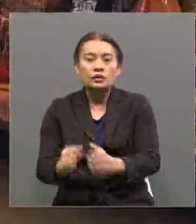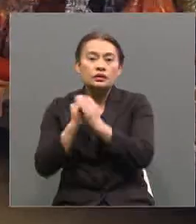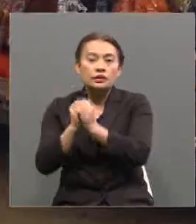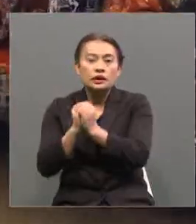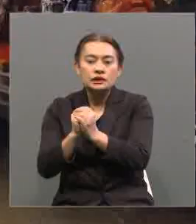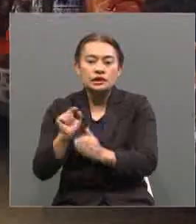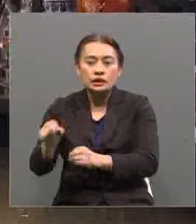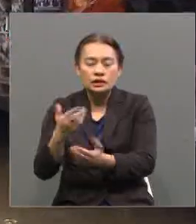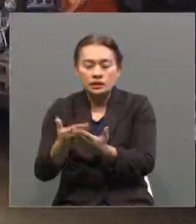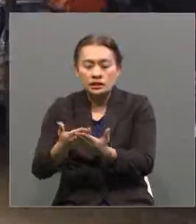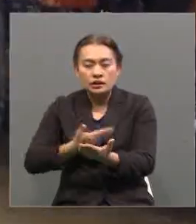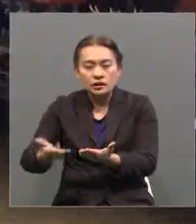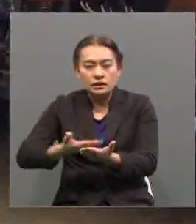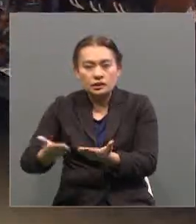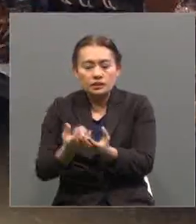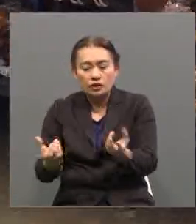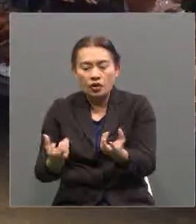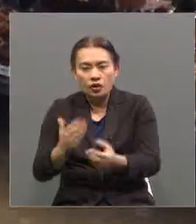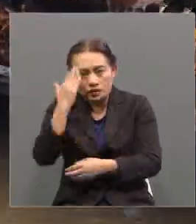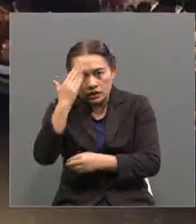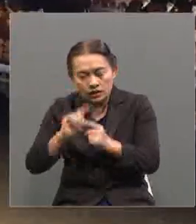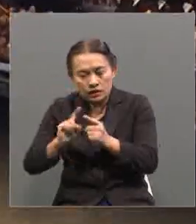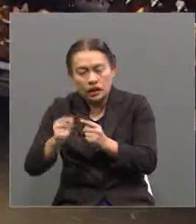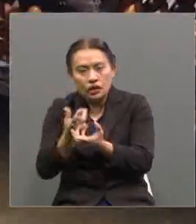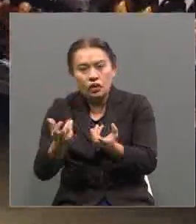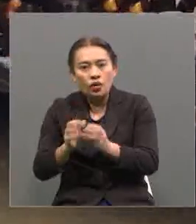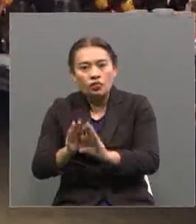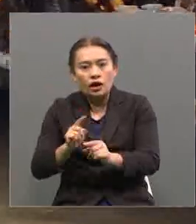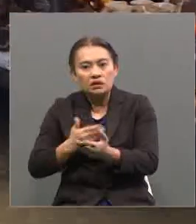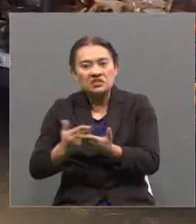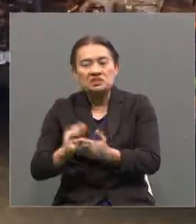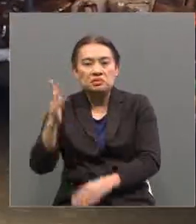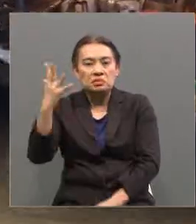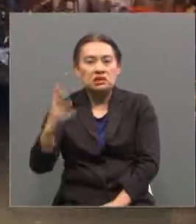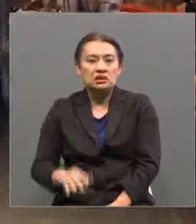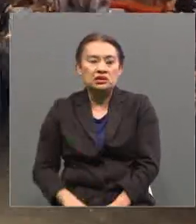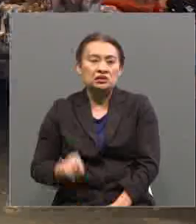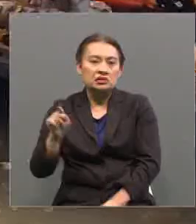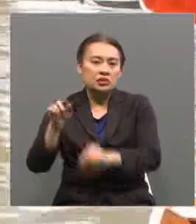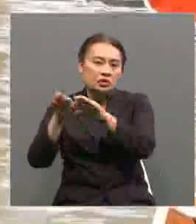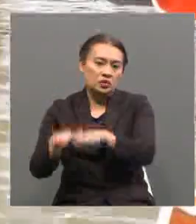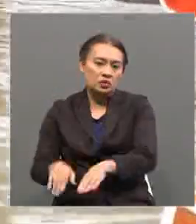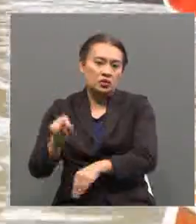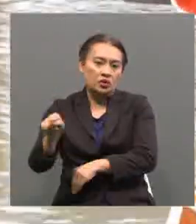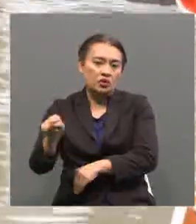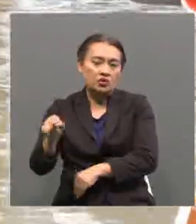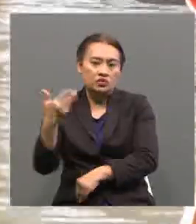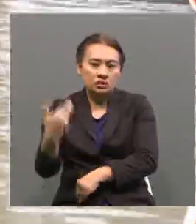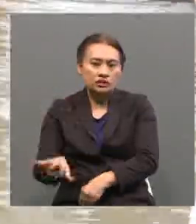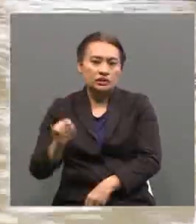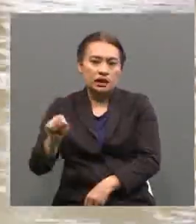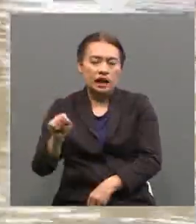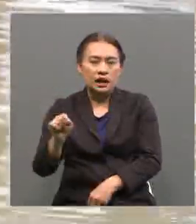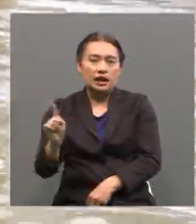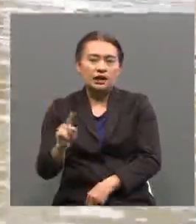นักท่องเที่ยวจีนนะตอนเนี้ยพวกบรรดาของที่ระลึกของฝากไม่ค่อยซื้อแล้วลดลงเป็นอย่างมากแต่สิ่งที่เขา